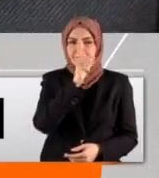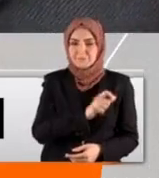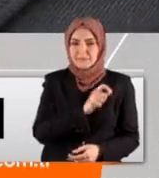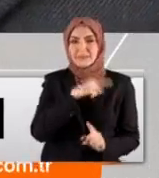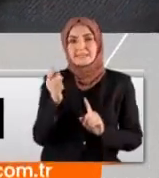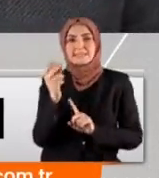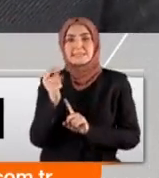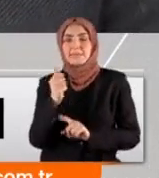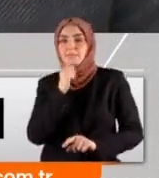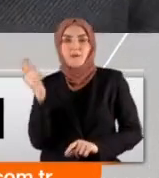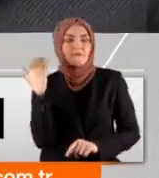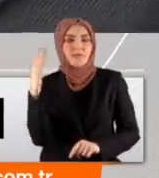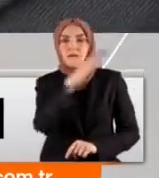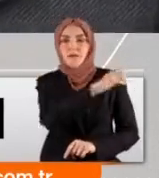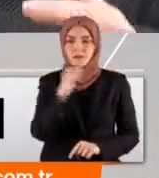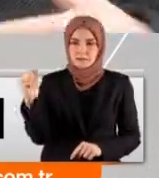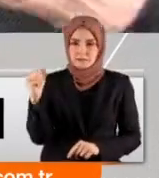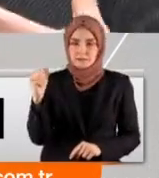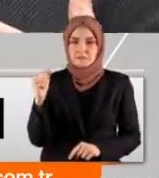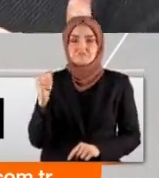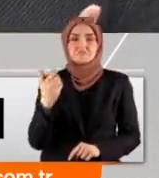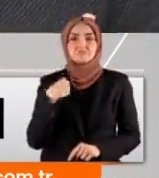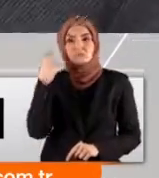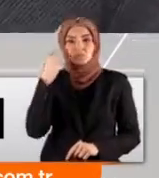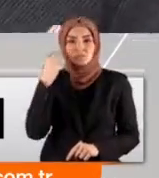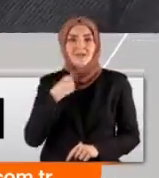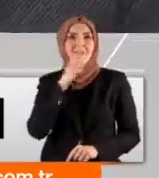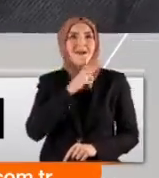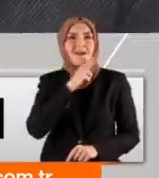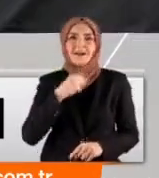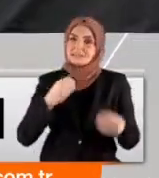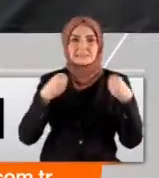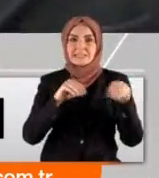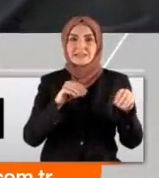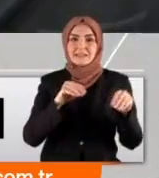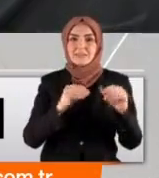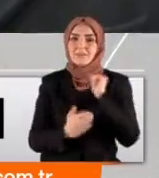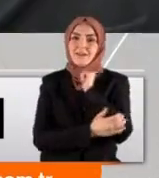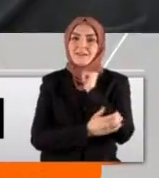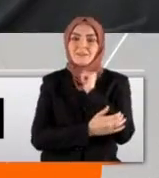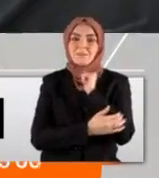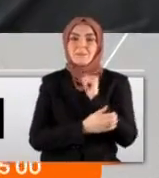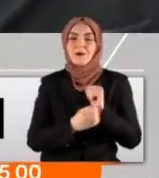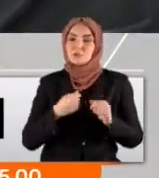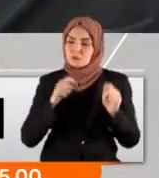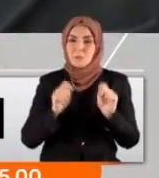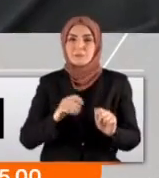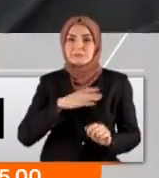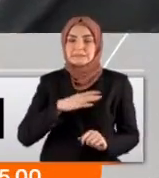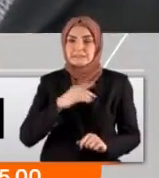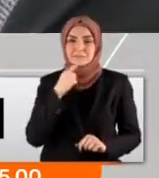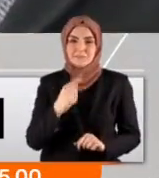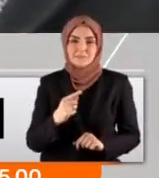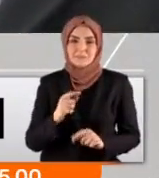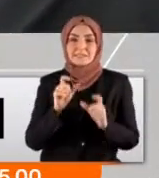sod2 Aha dedim ben de kahkahamı satayım ve bir bağışta bulunmak istiyorum İşin esasında sabah Hanım dedi ki işte